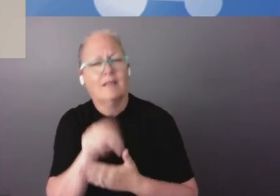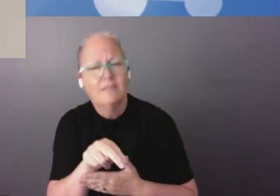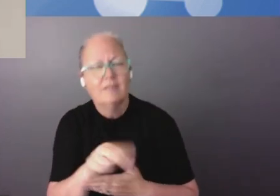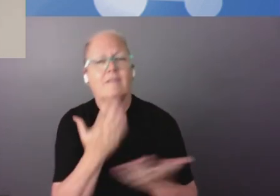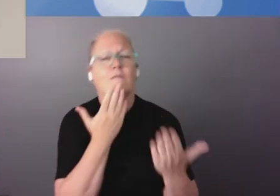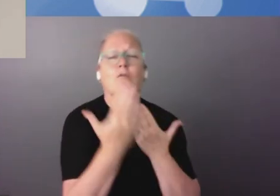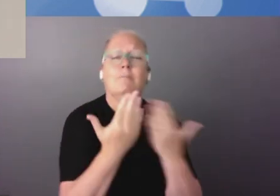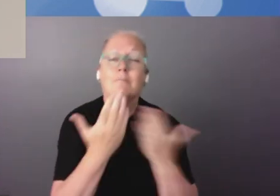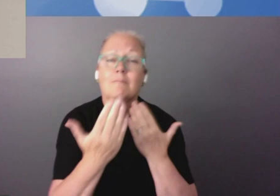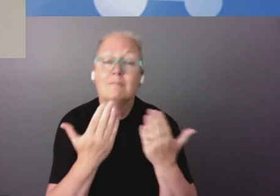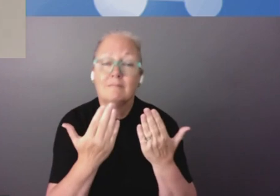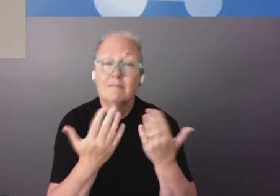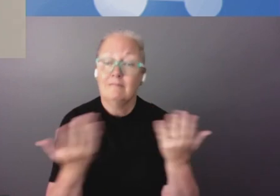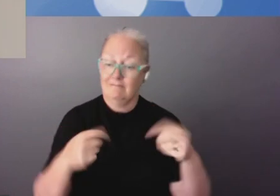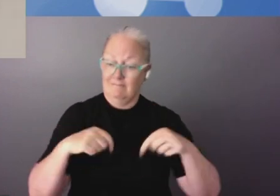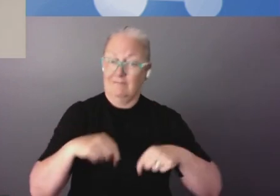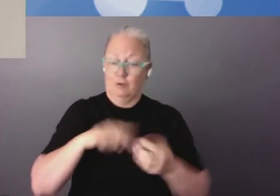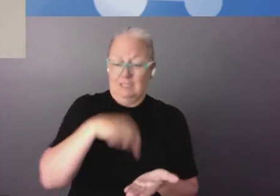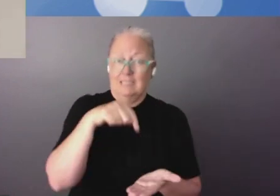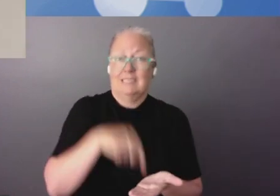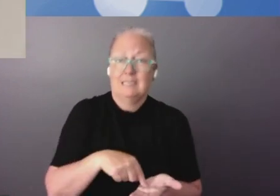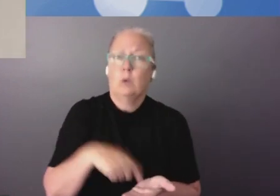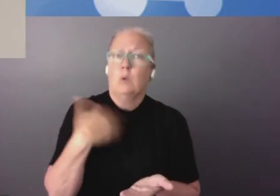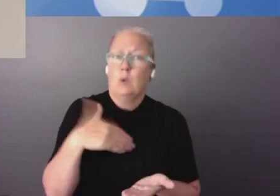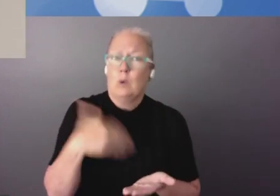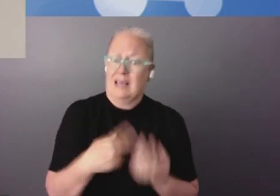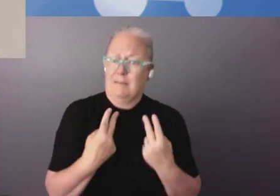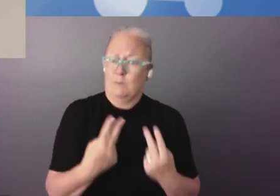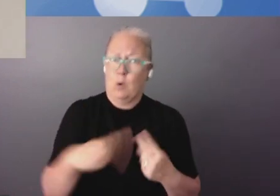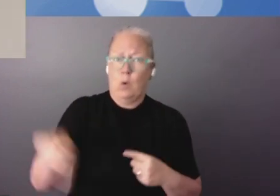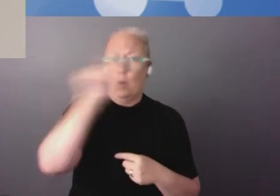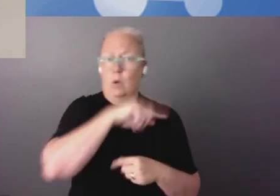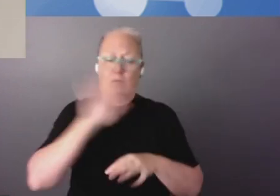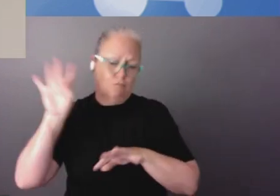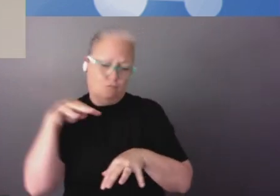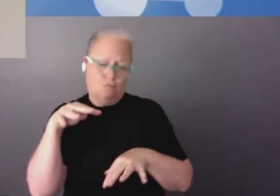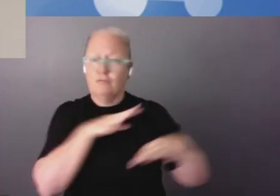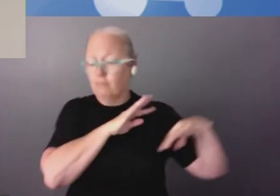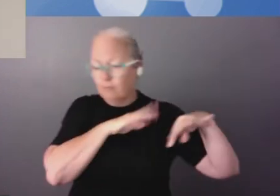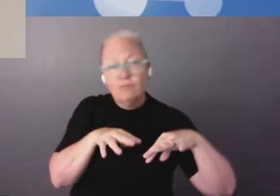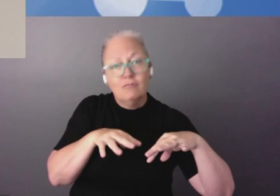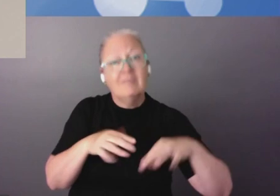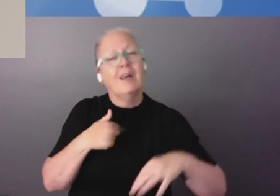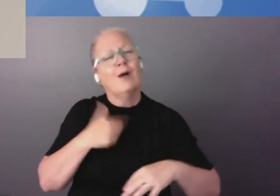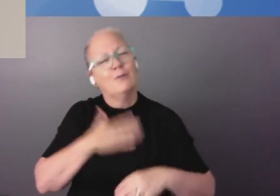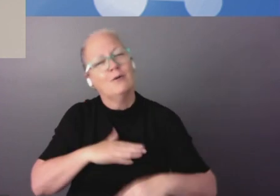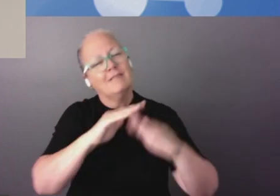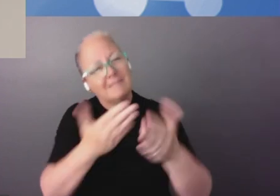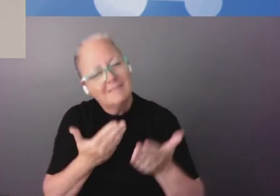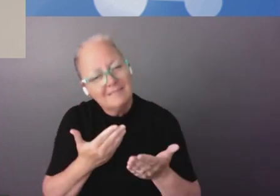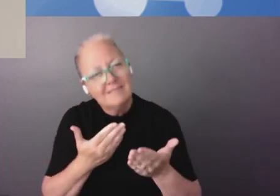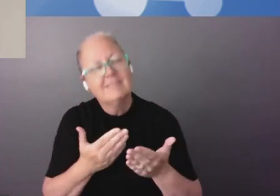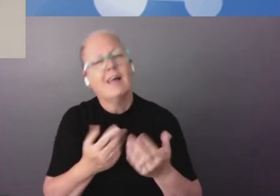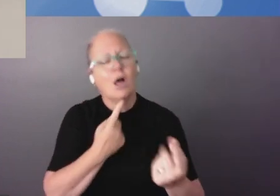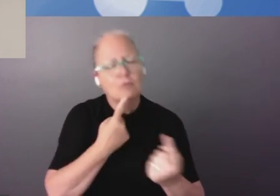Katowice. Nie pozostaje mi nic innego, jak serdecznie Państwa zaprosić do wspólnej dyskusji na temat